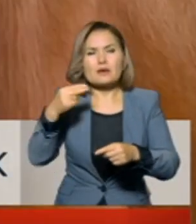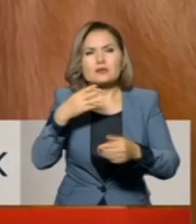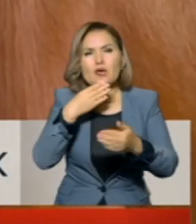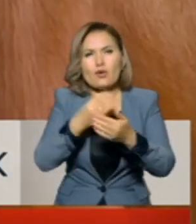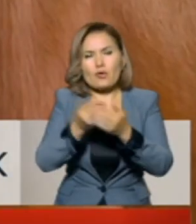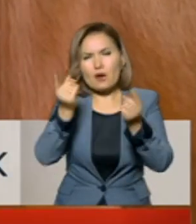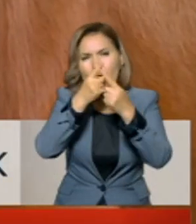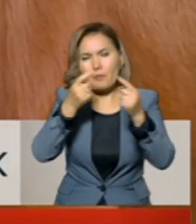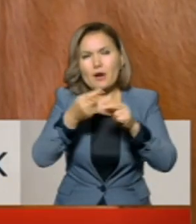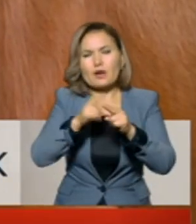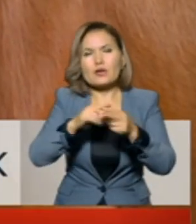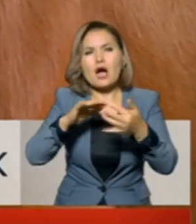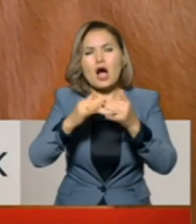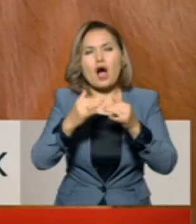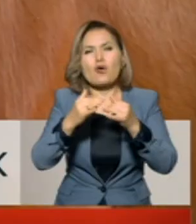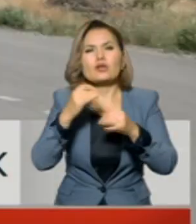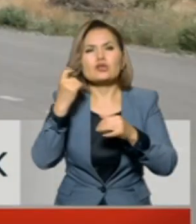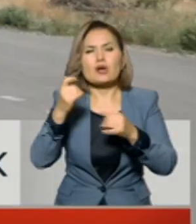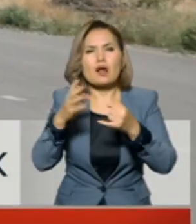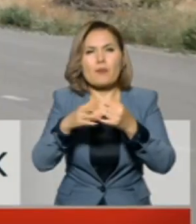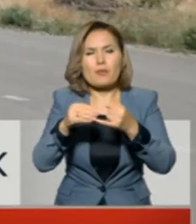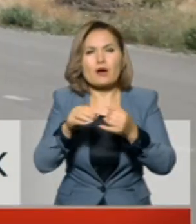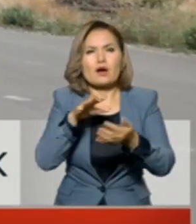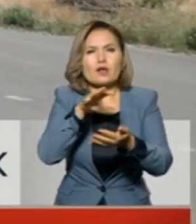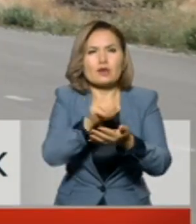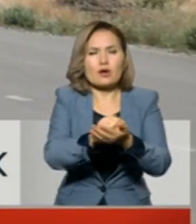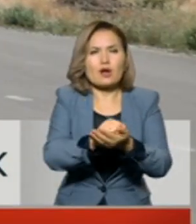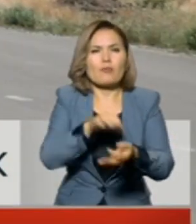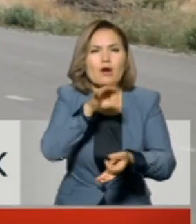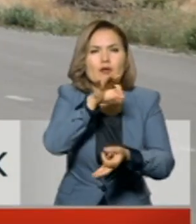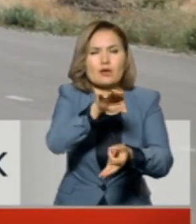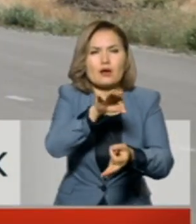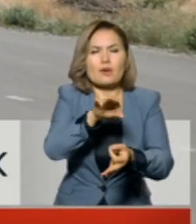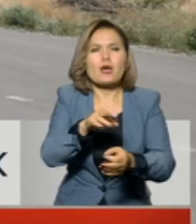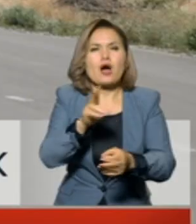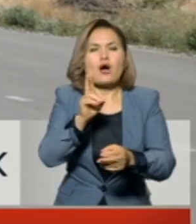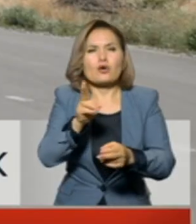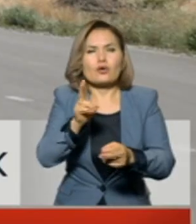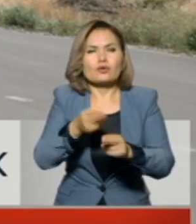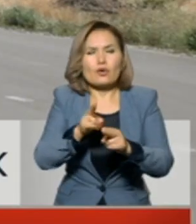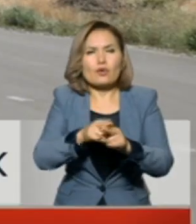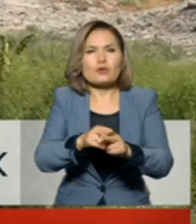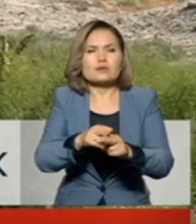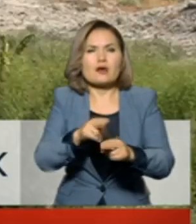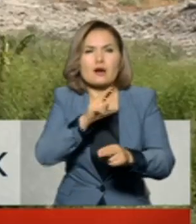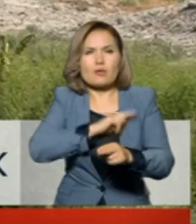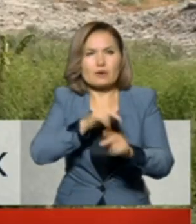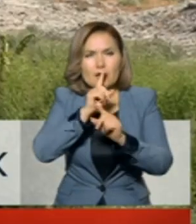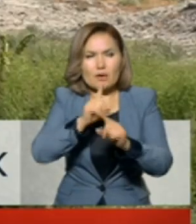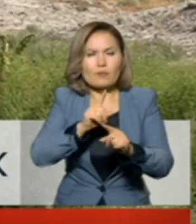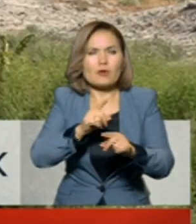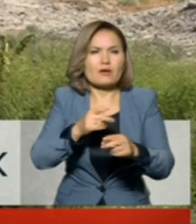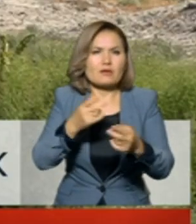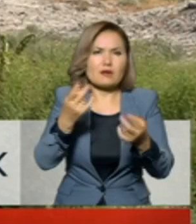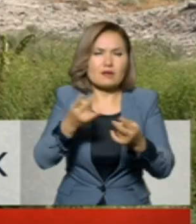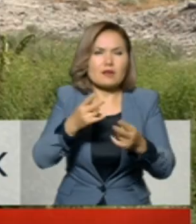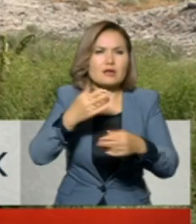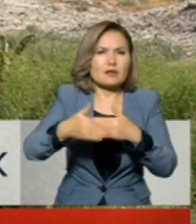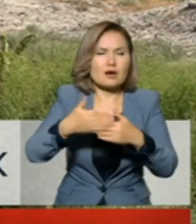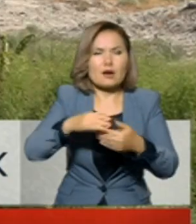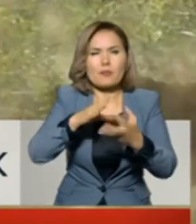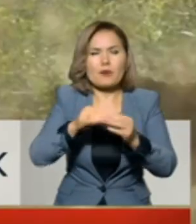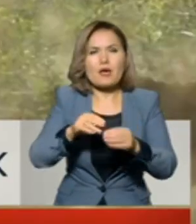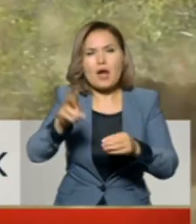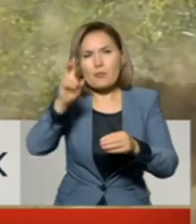шаруашылық жерлерді ұзақ мерзімге меншігіне алып, ауылға мүлдем көңіл бөлмейтін кәсіпкерлерді бекер сынаған жоқ. Себебі осы кезге дейін мемлекеттен